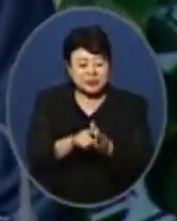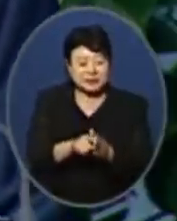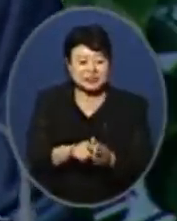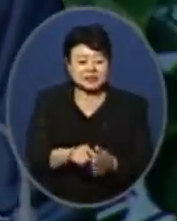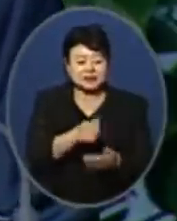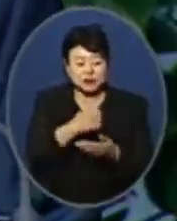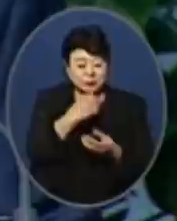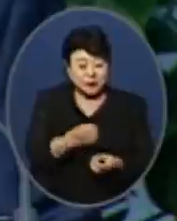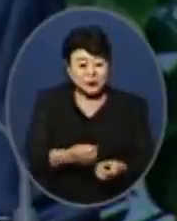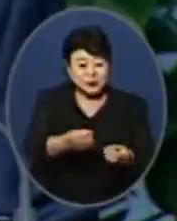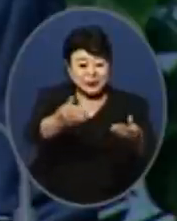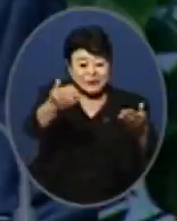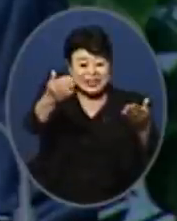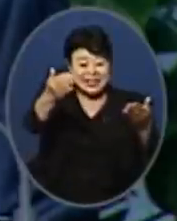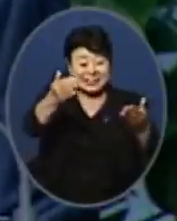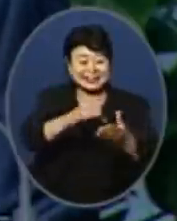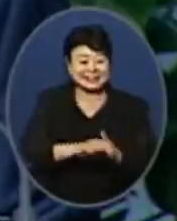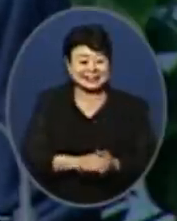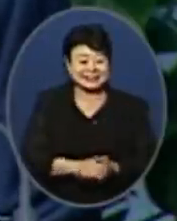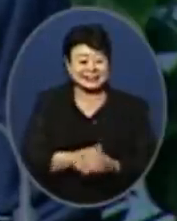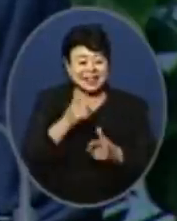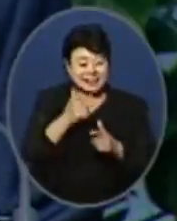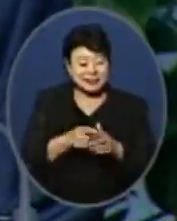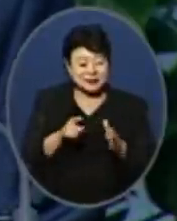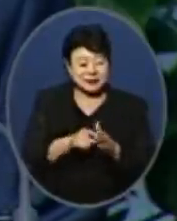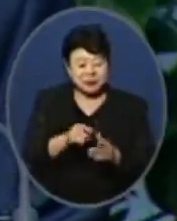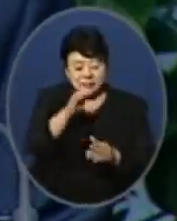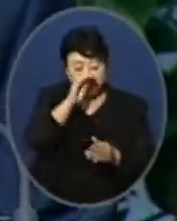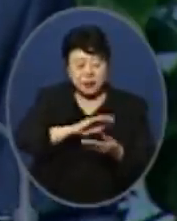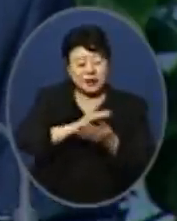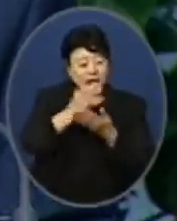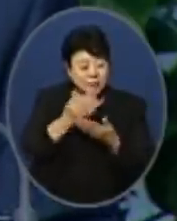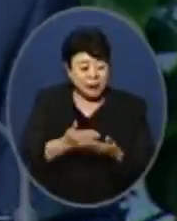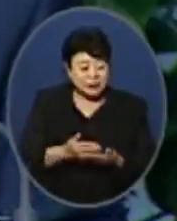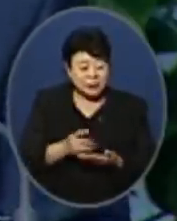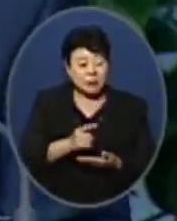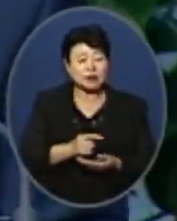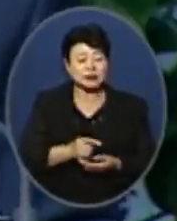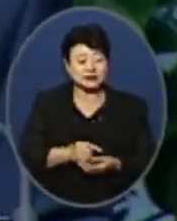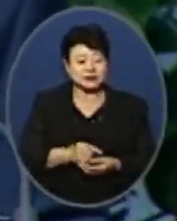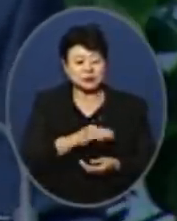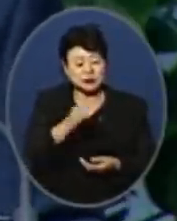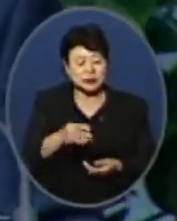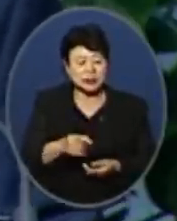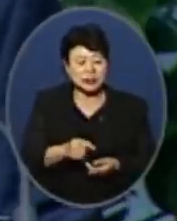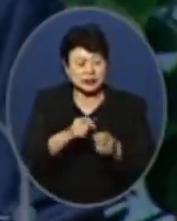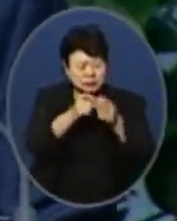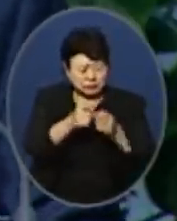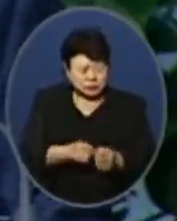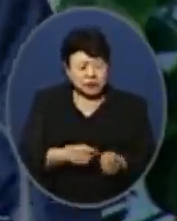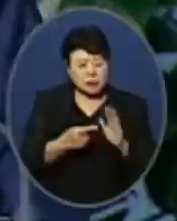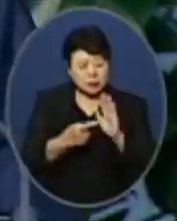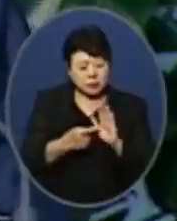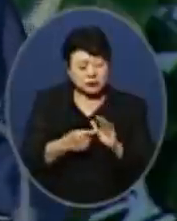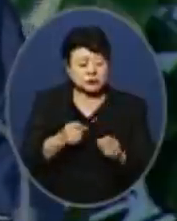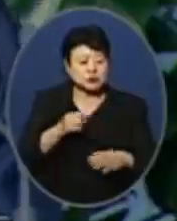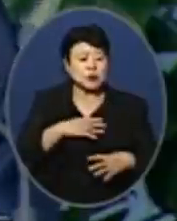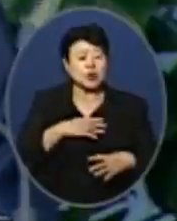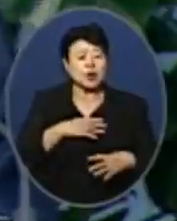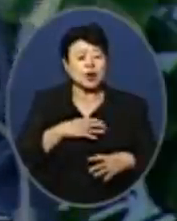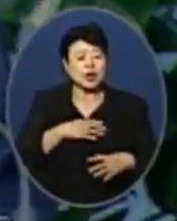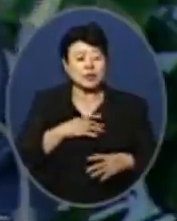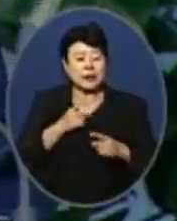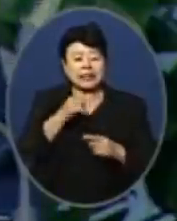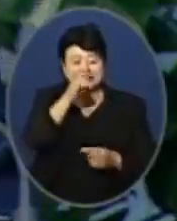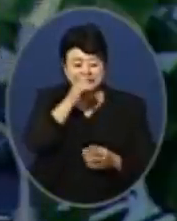믿으시기를 주님의 이름으로 축원합니다. 예수 믿고 변화된 것이 무엇인지 우리에게 구체적으로 보여주는 놀라운